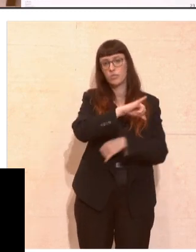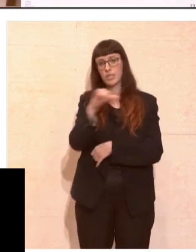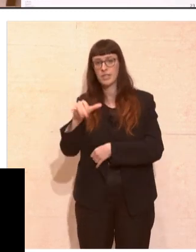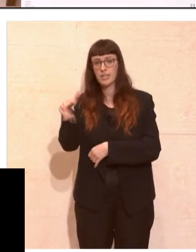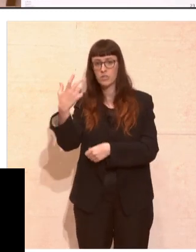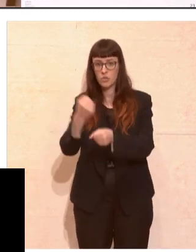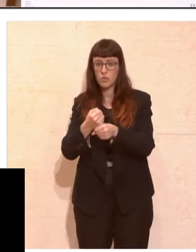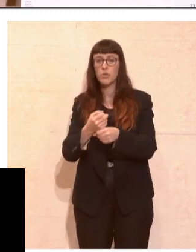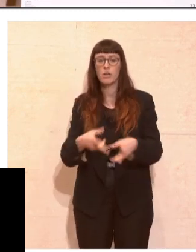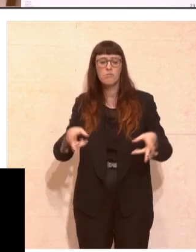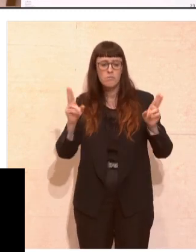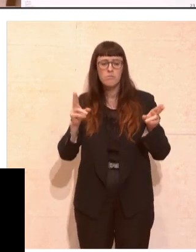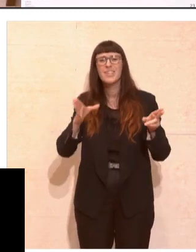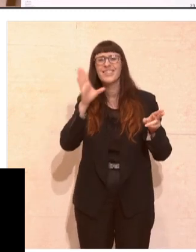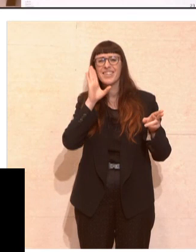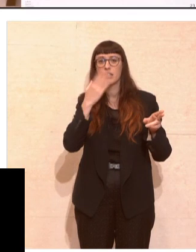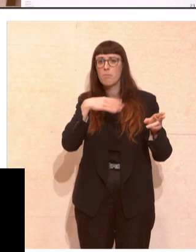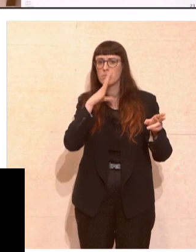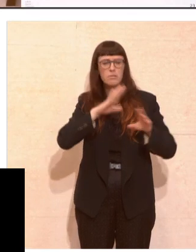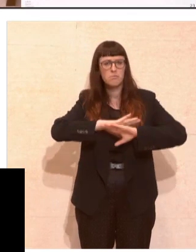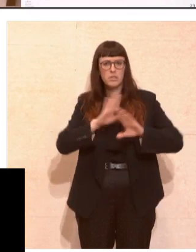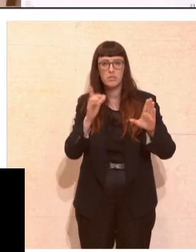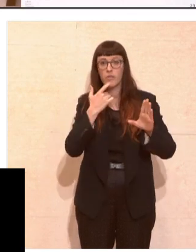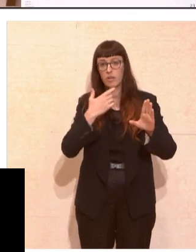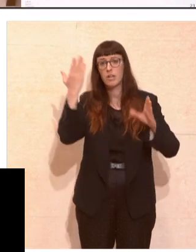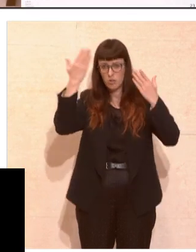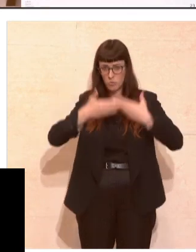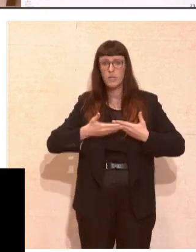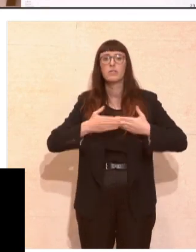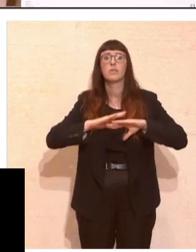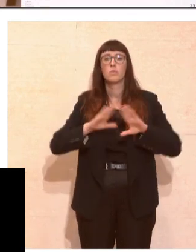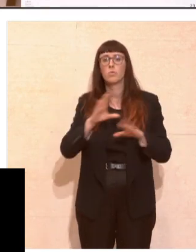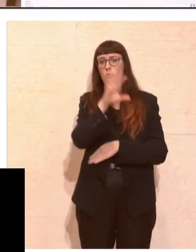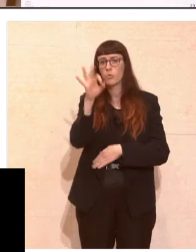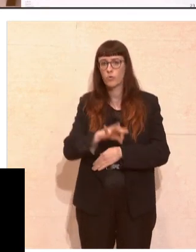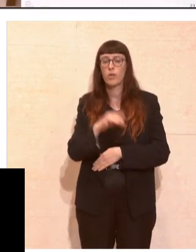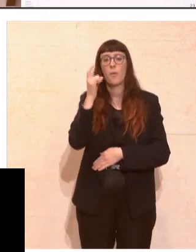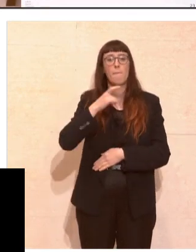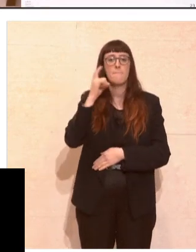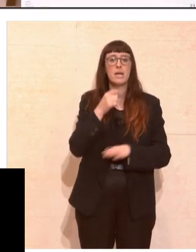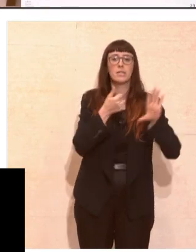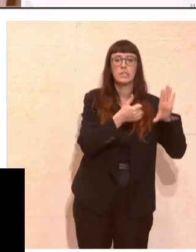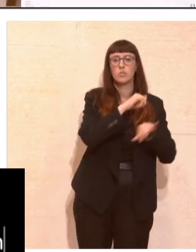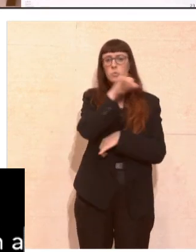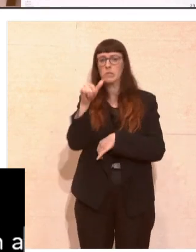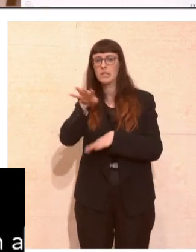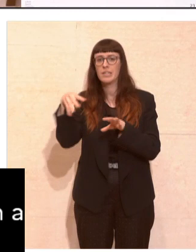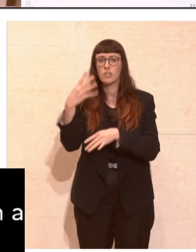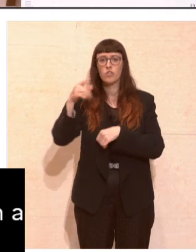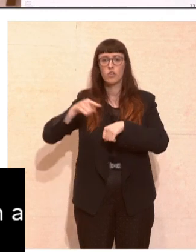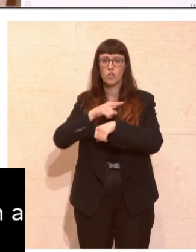donc on parle plutôt de durée de sommeil nocturne. Et encore une fois, on a une courbe de 6 à 14 heures de